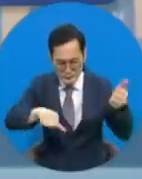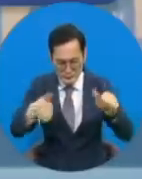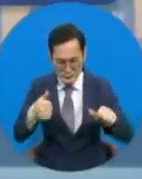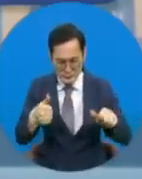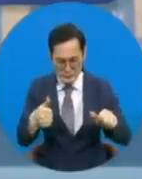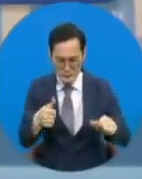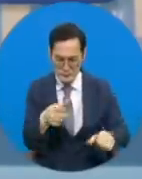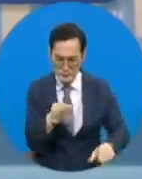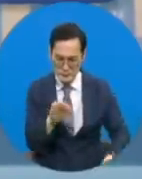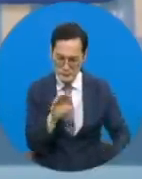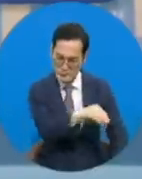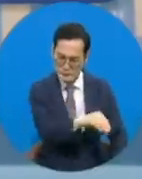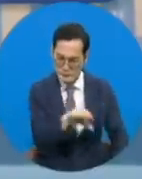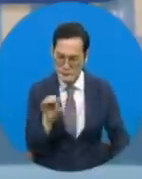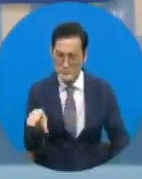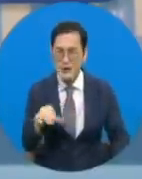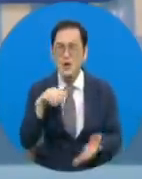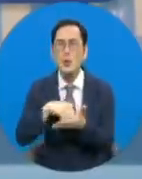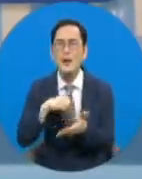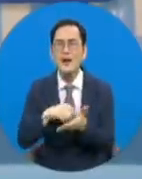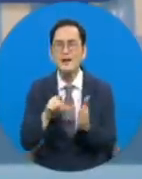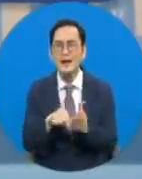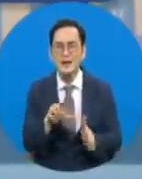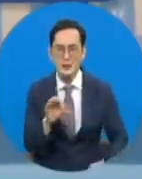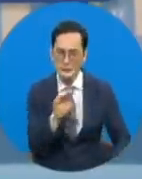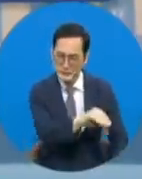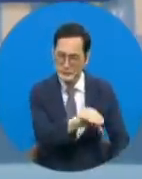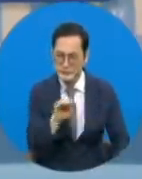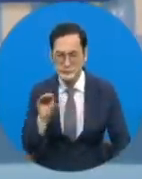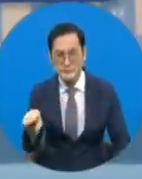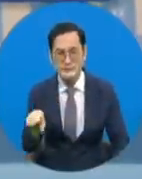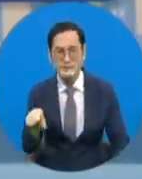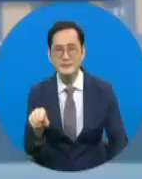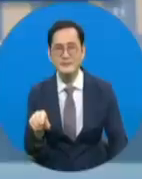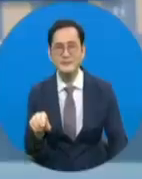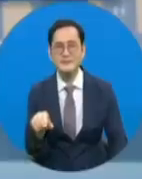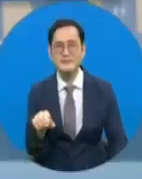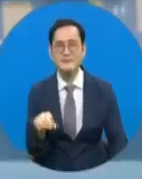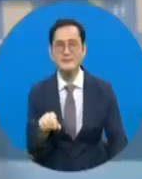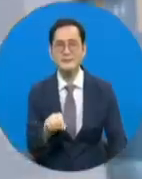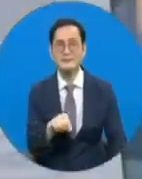배팅이라고 합니다. 주로 도박에서 쓰이죠. 조선일보 1면입니다.